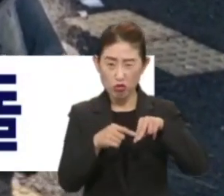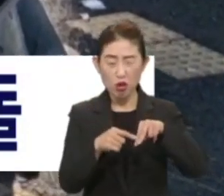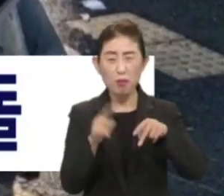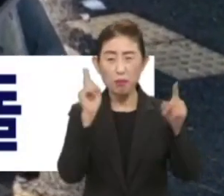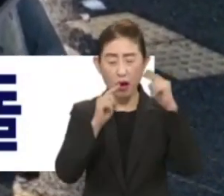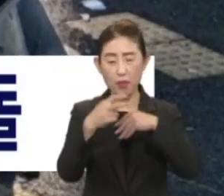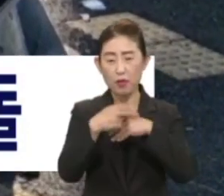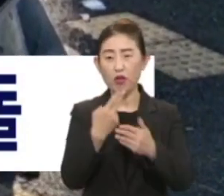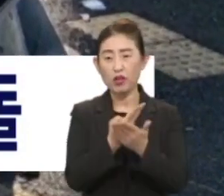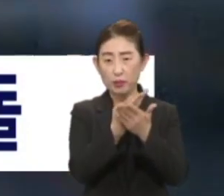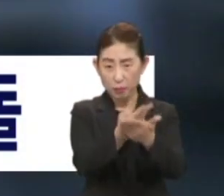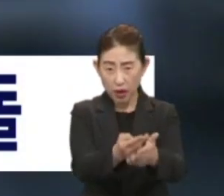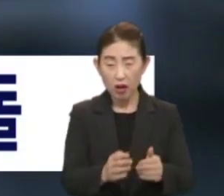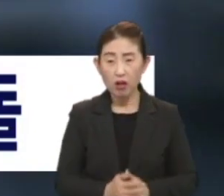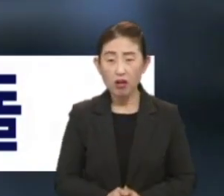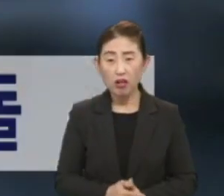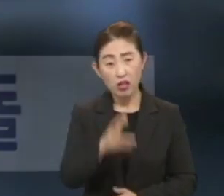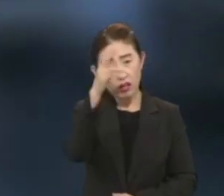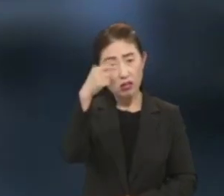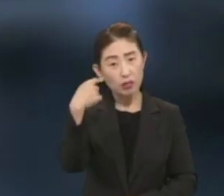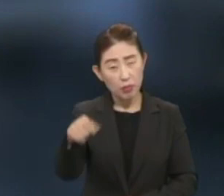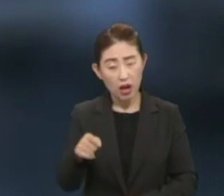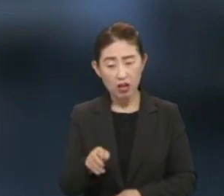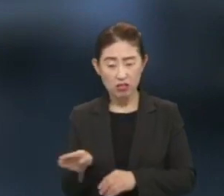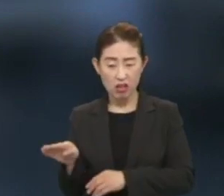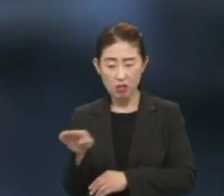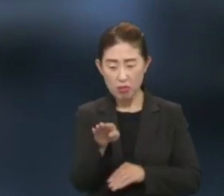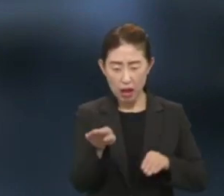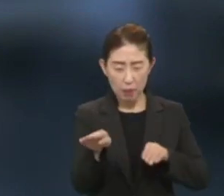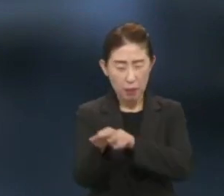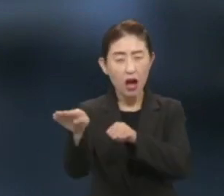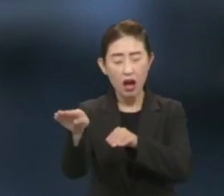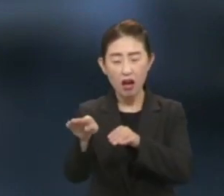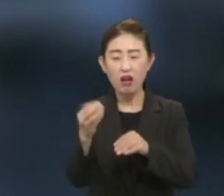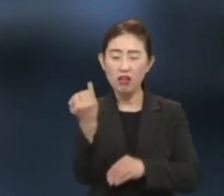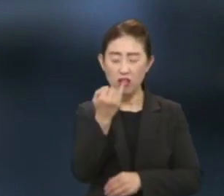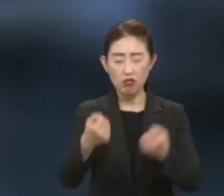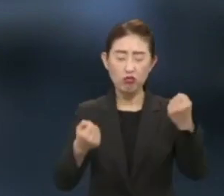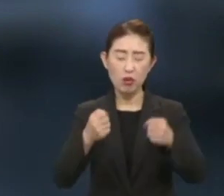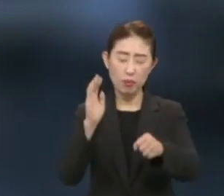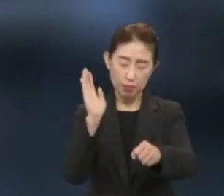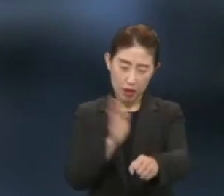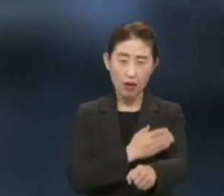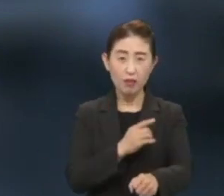옮겨졌으며 경찰은 차선을 변경하려다 운전 부주의로 사고가 난 것으로 보고 있습니다